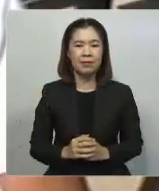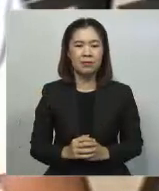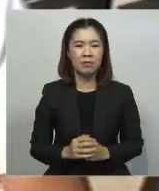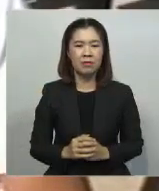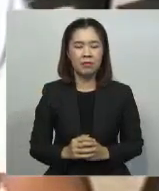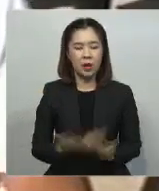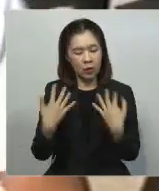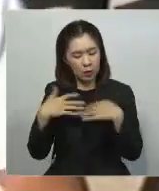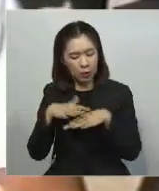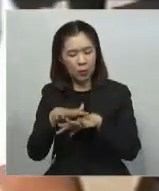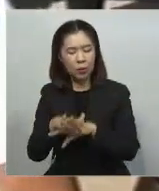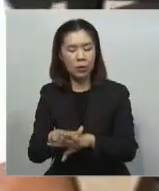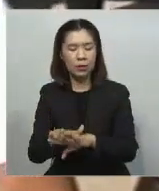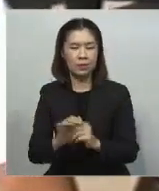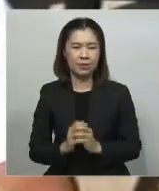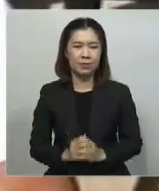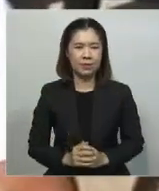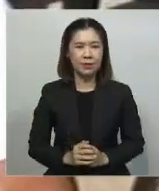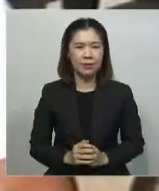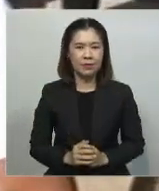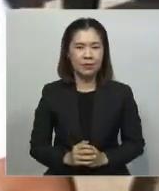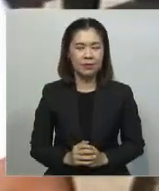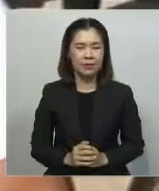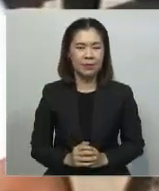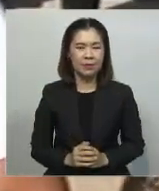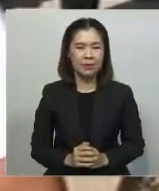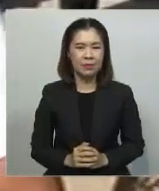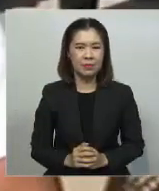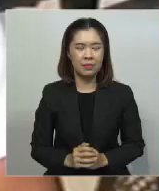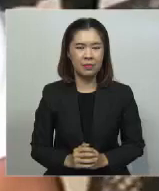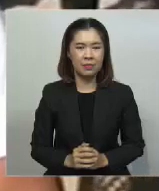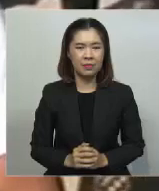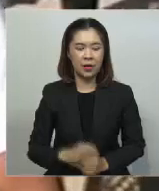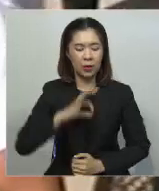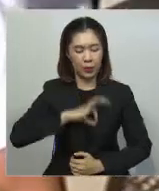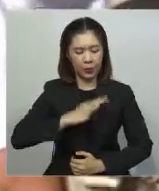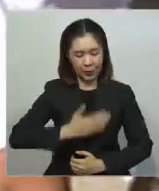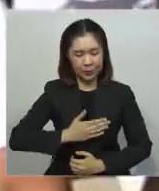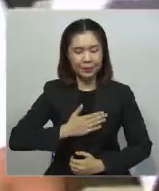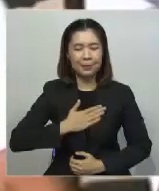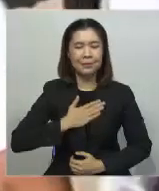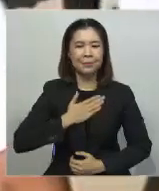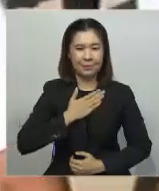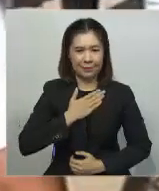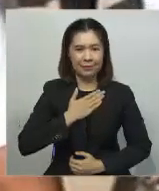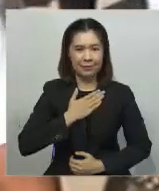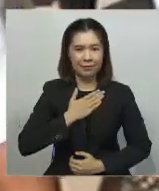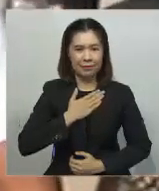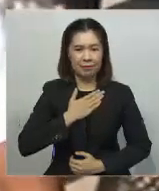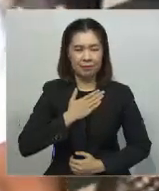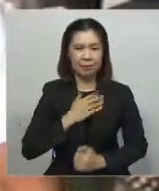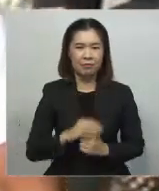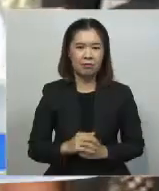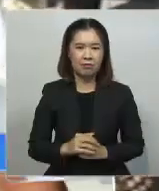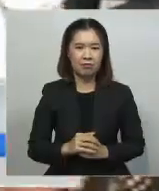ได้เป็นส่วนหนึ่งของงานนี้แล้วก็คือปลื้มใจที่ท่านสละ